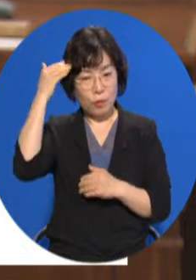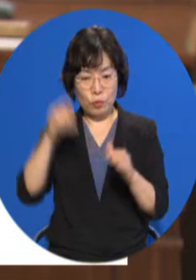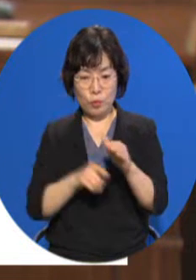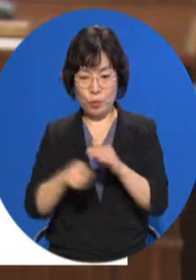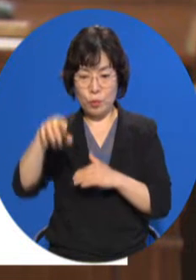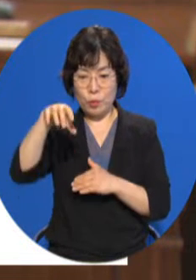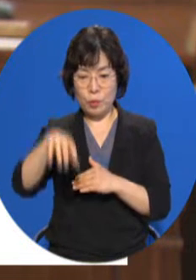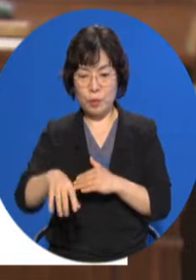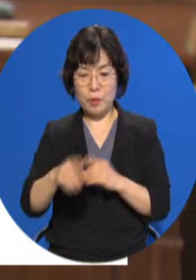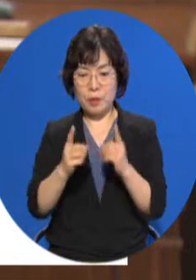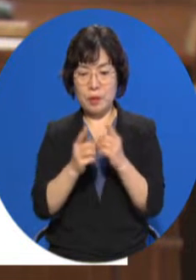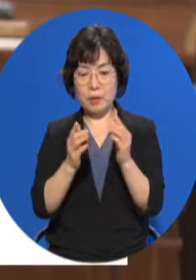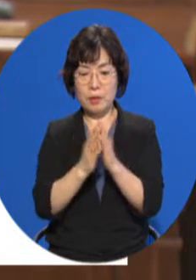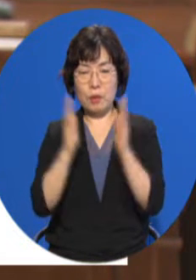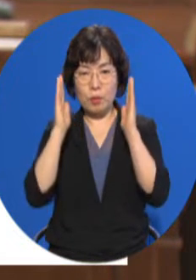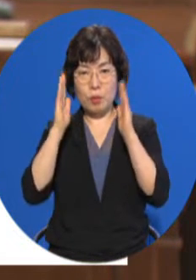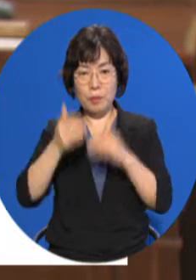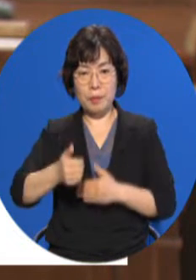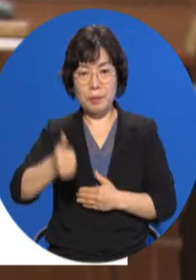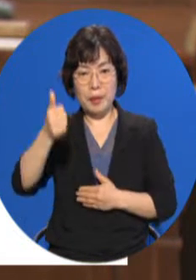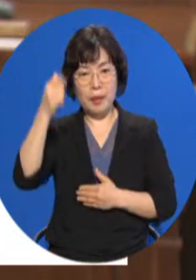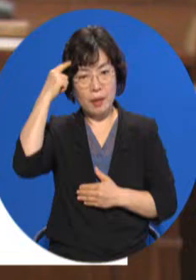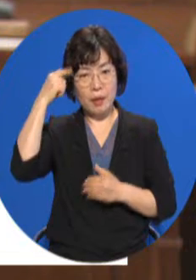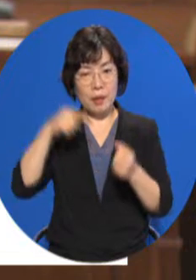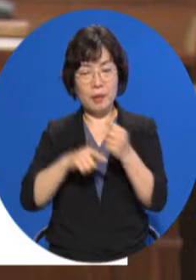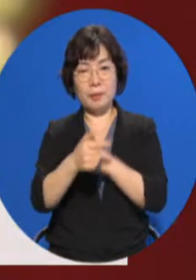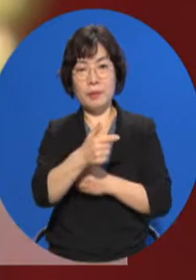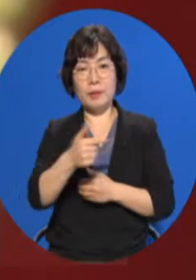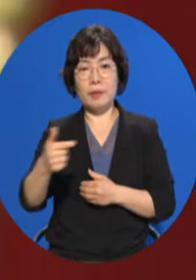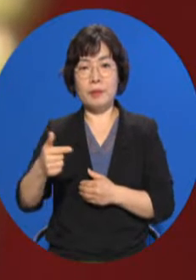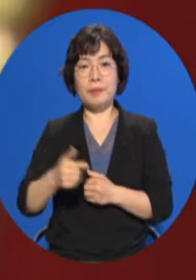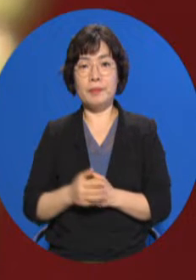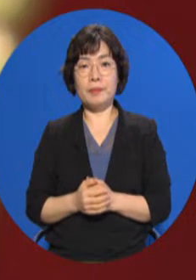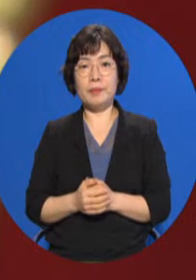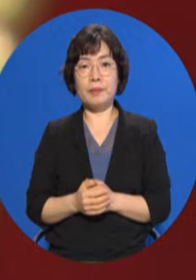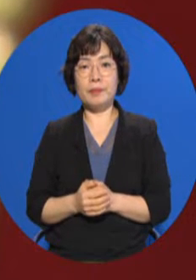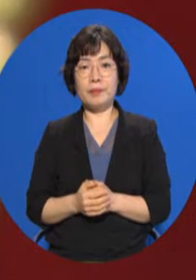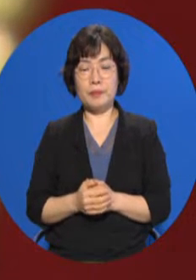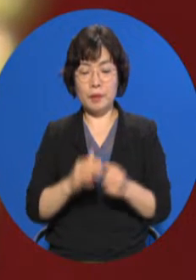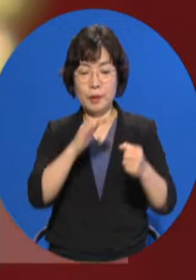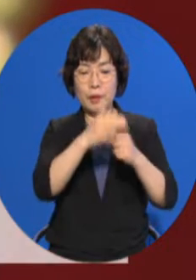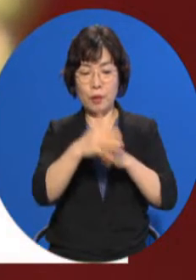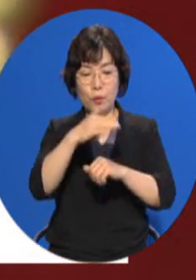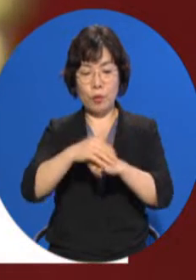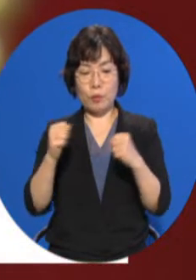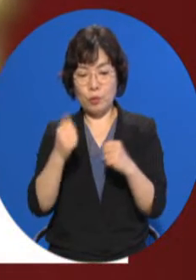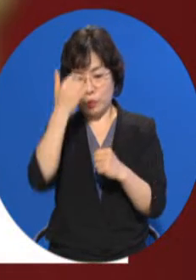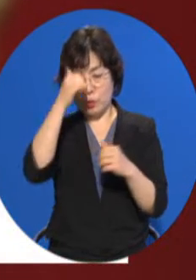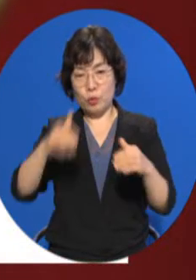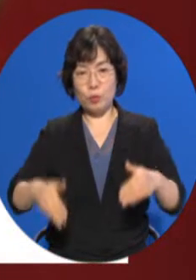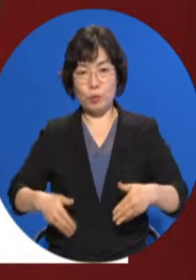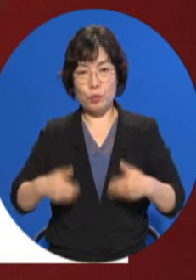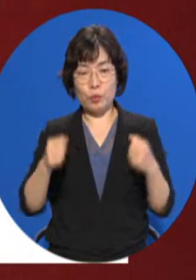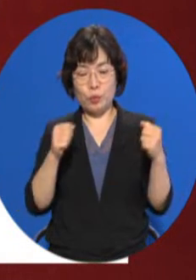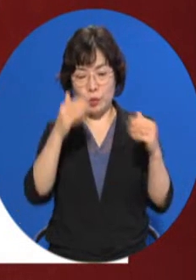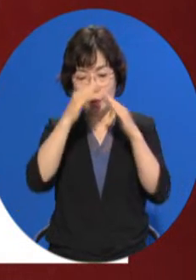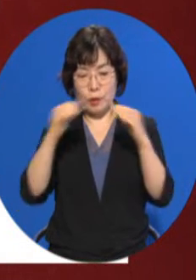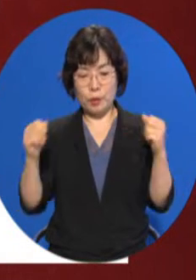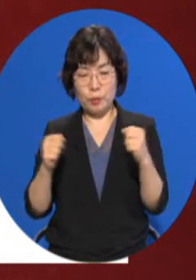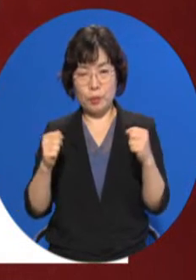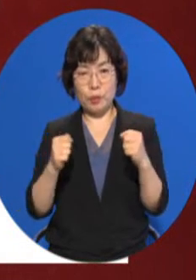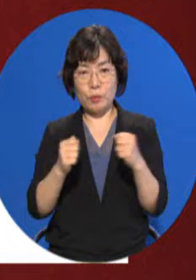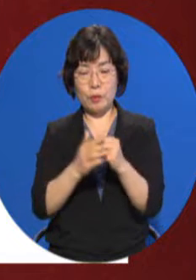한번 찾아보자는 그런 의미도 있었고요 들과 경북 충북 그리고 최근 전북의